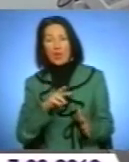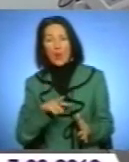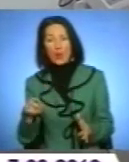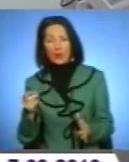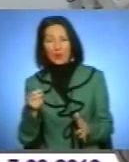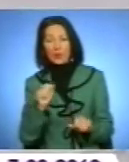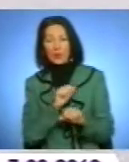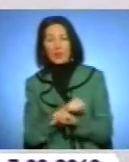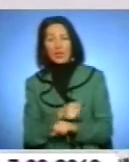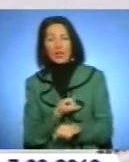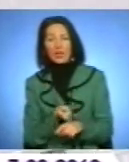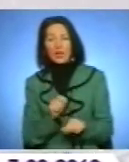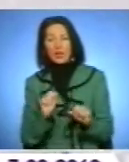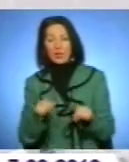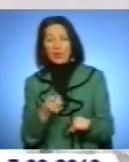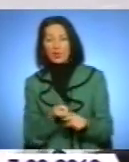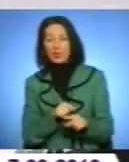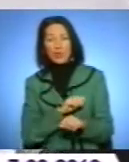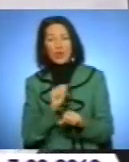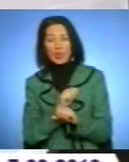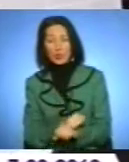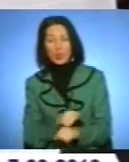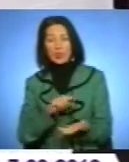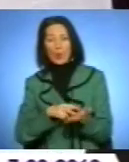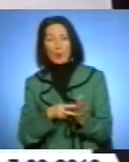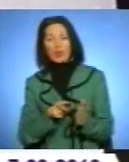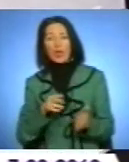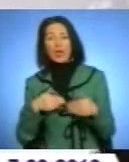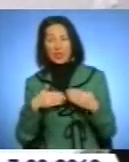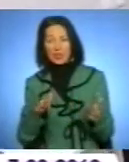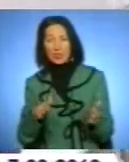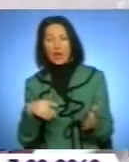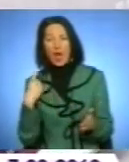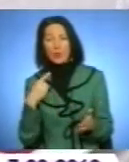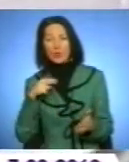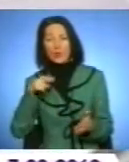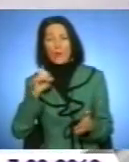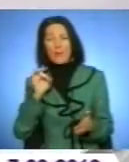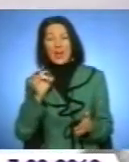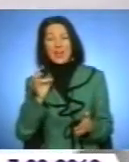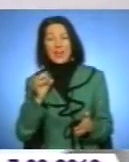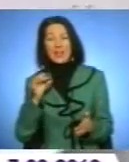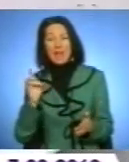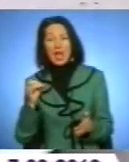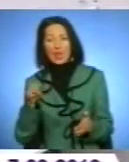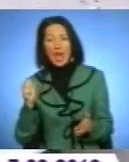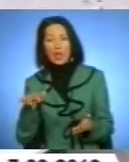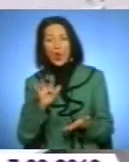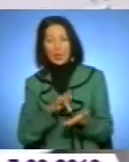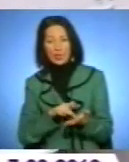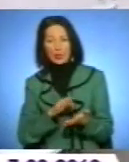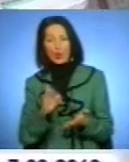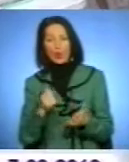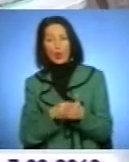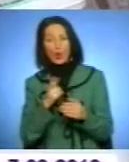пообіцяв президент. Каже, у планах відкриття обласного перинатального центру, яке має відбутися до кінця року. Віктор Янукович вручив персоналу лікарні ключі від